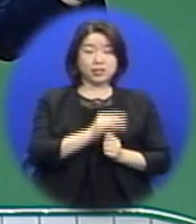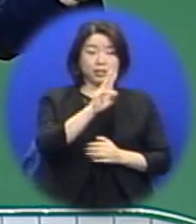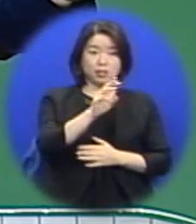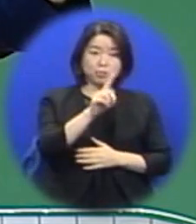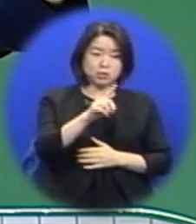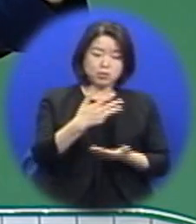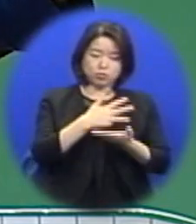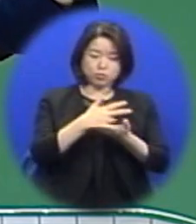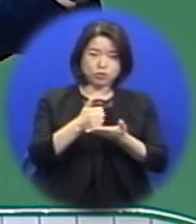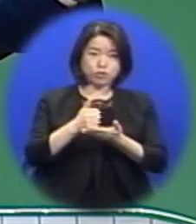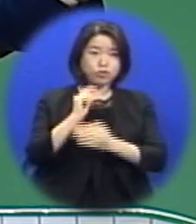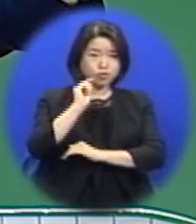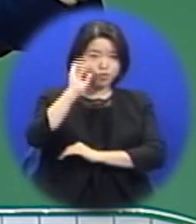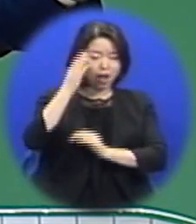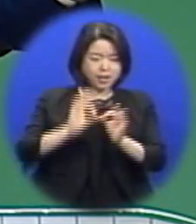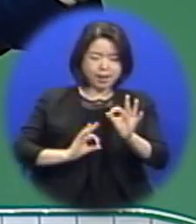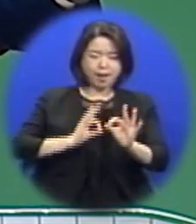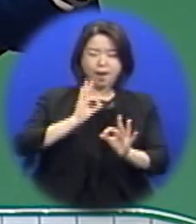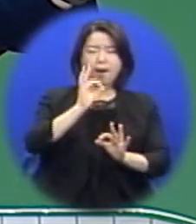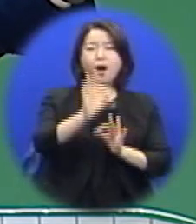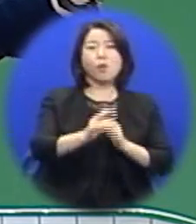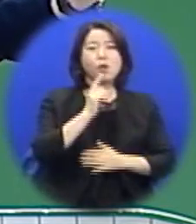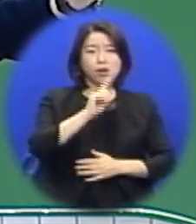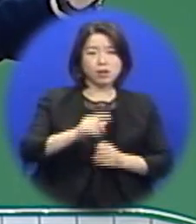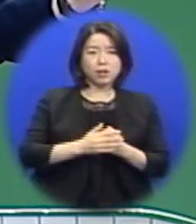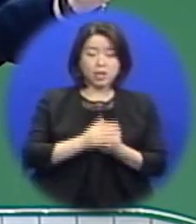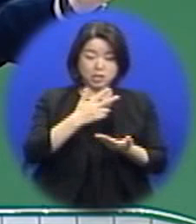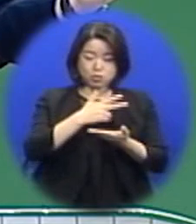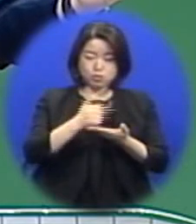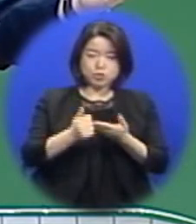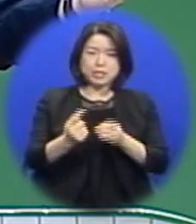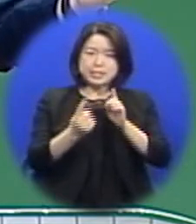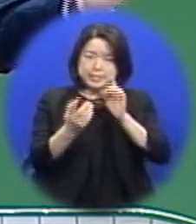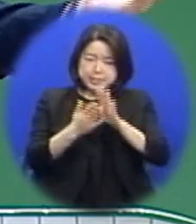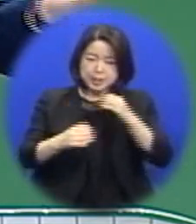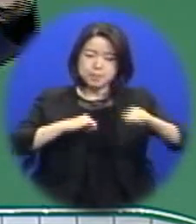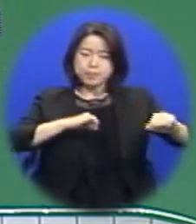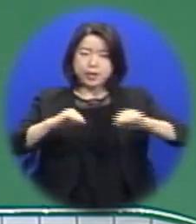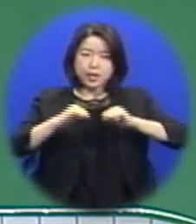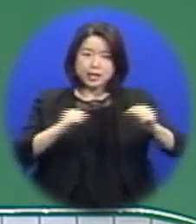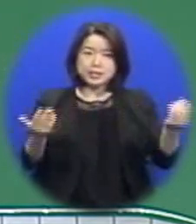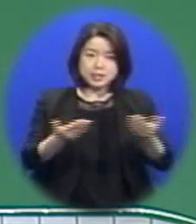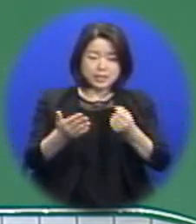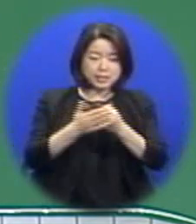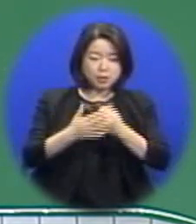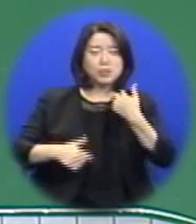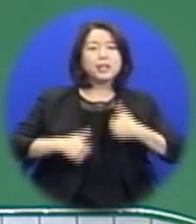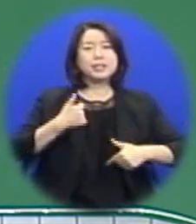주님의 영광은 영원하여라. 주님은 친히 행하신 일로 기뻐하신다.